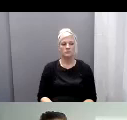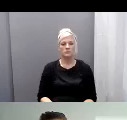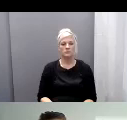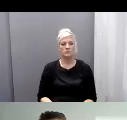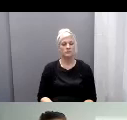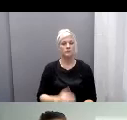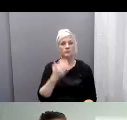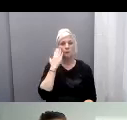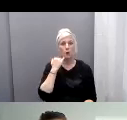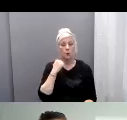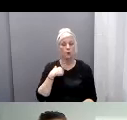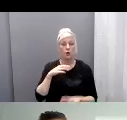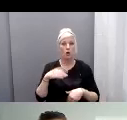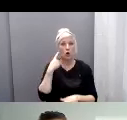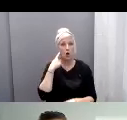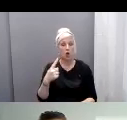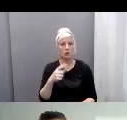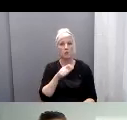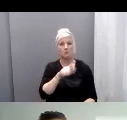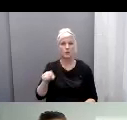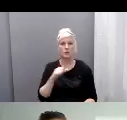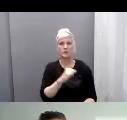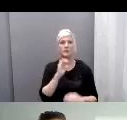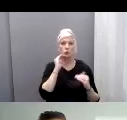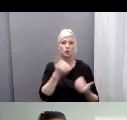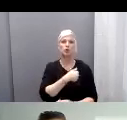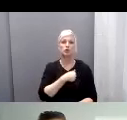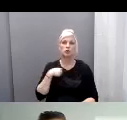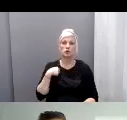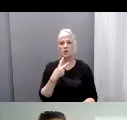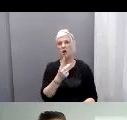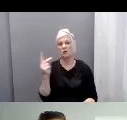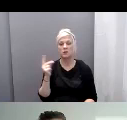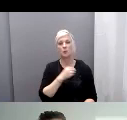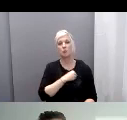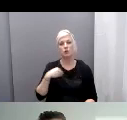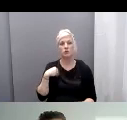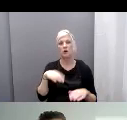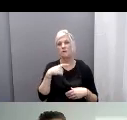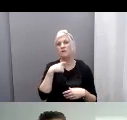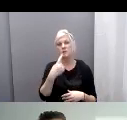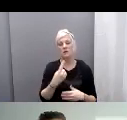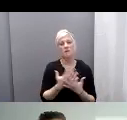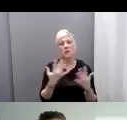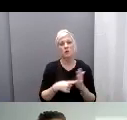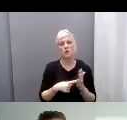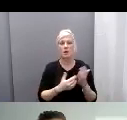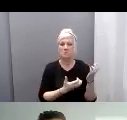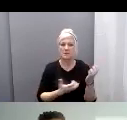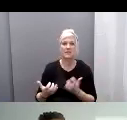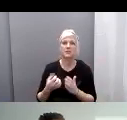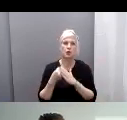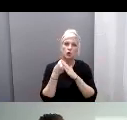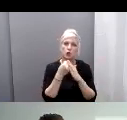Tidigare har jag hört personer på Socialstyrelsen och andra myndigheter motivera bristen på kunskapsstöd, vägledning